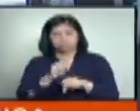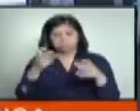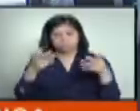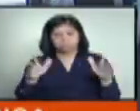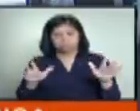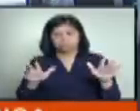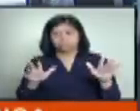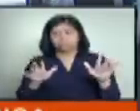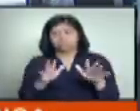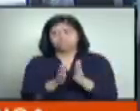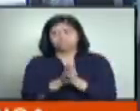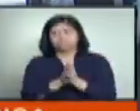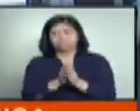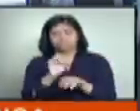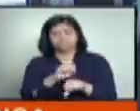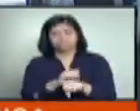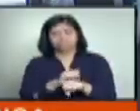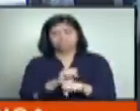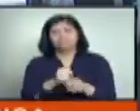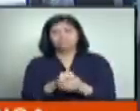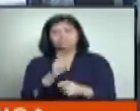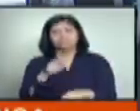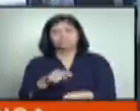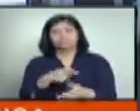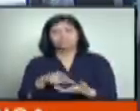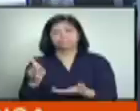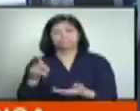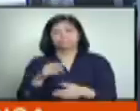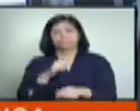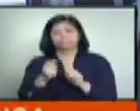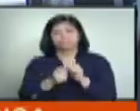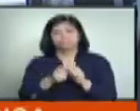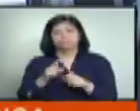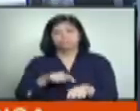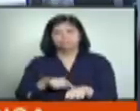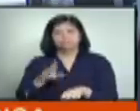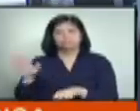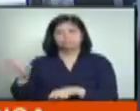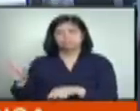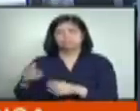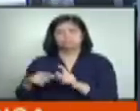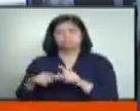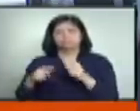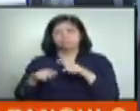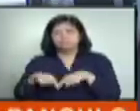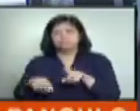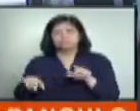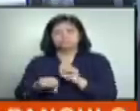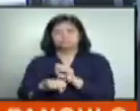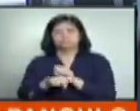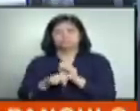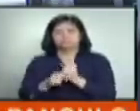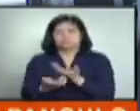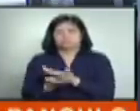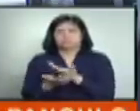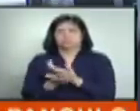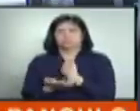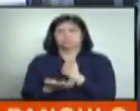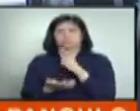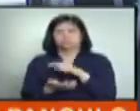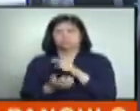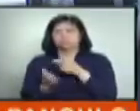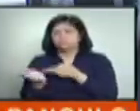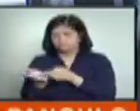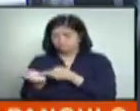na yung trabaho, kailangan mabayaran na on time. Sa inyo kasi, sir, per accomplishment. So bago ako niyan, dapat, sir,